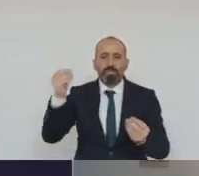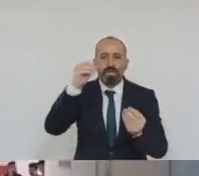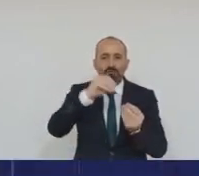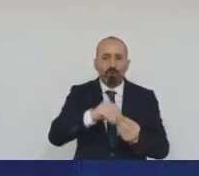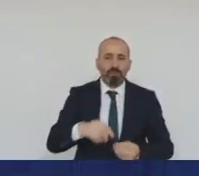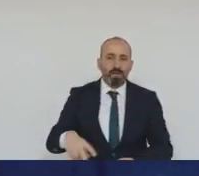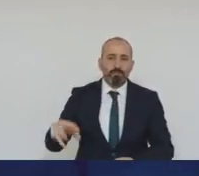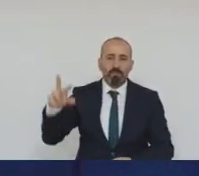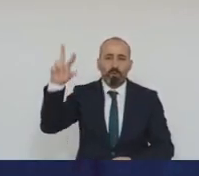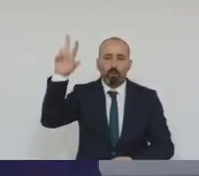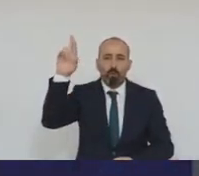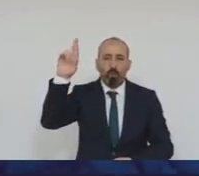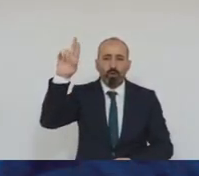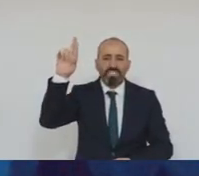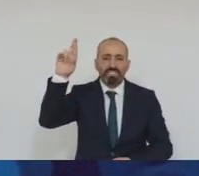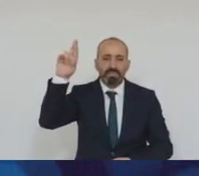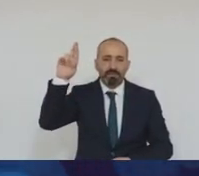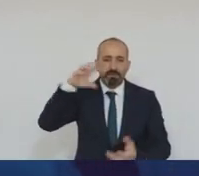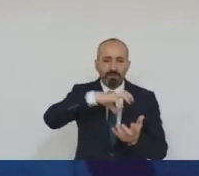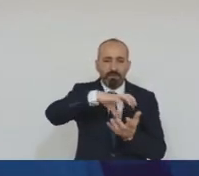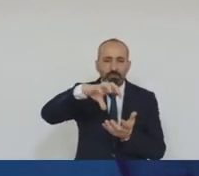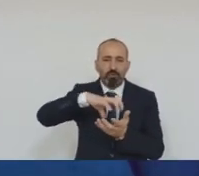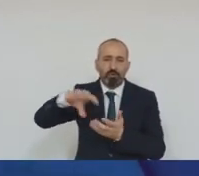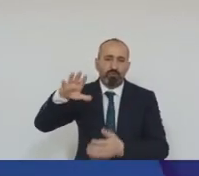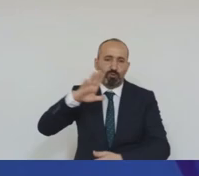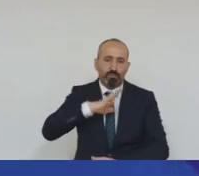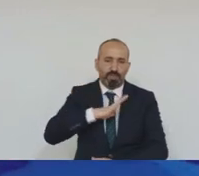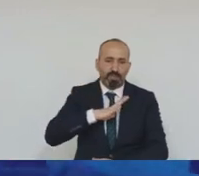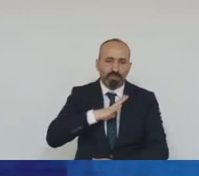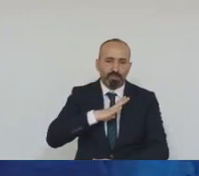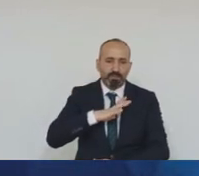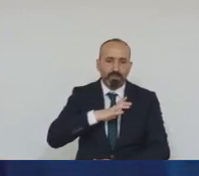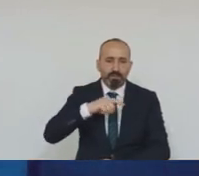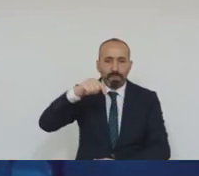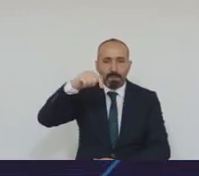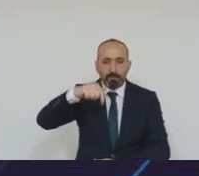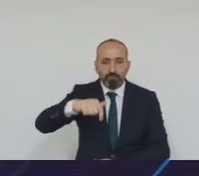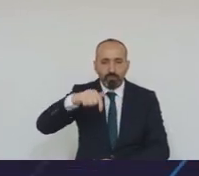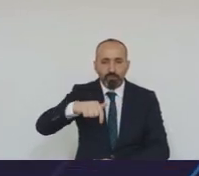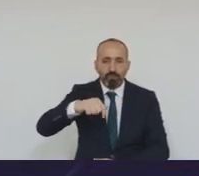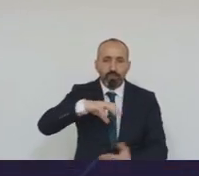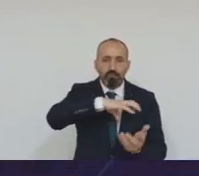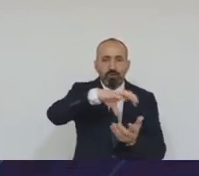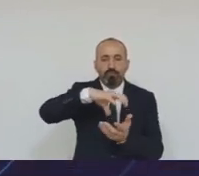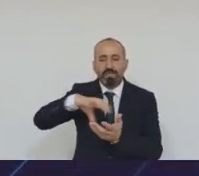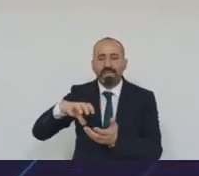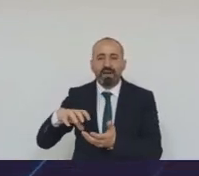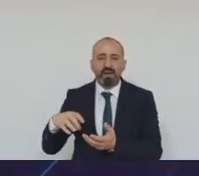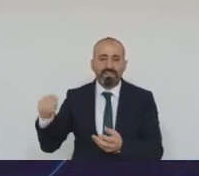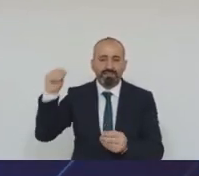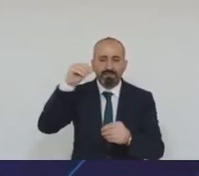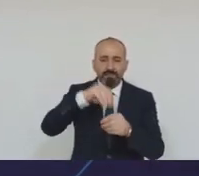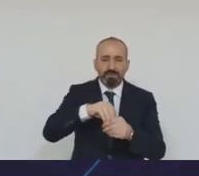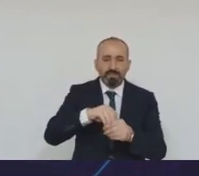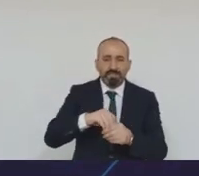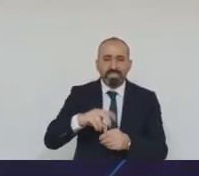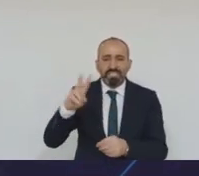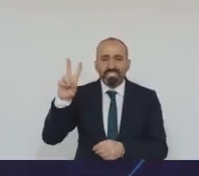olmak üzere toplam 12 bölüm bulunmaktadır. Bu bölümlere